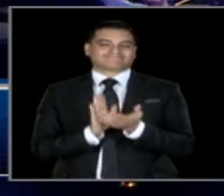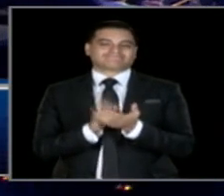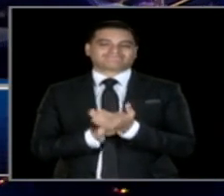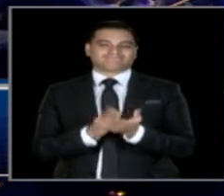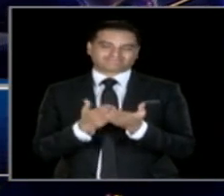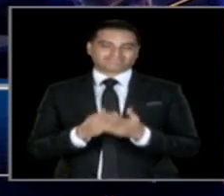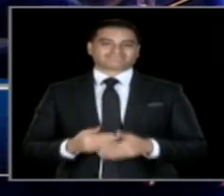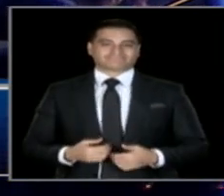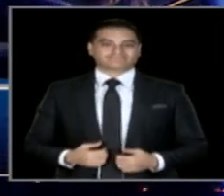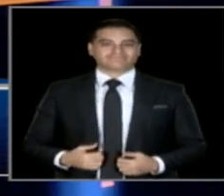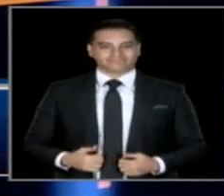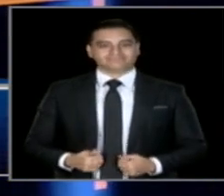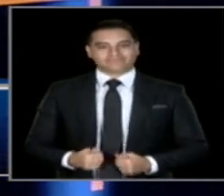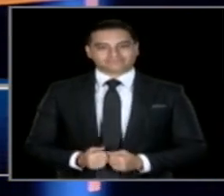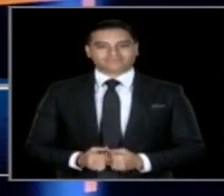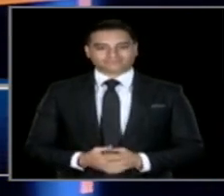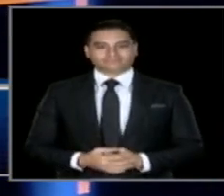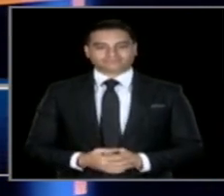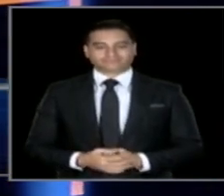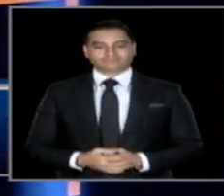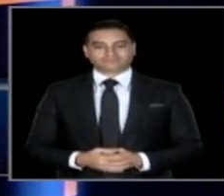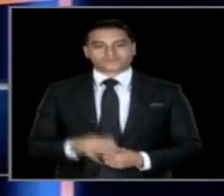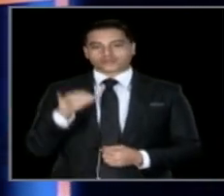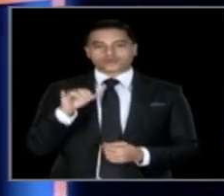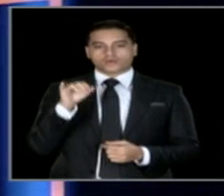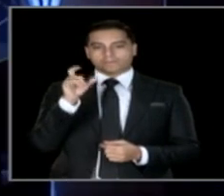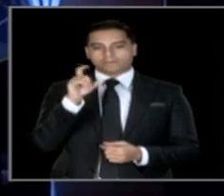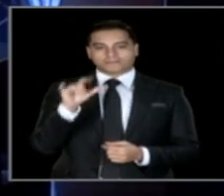برافو عليك يا منة، 195. يومنا